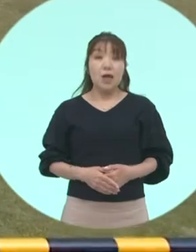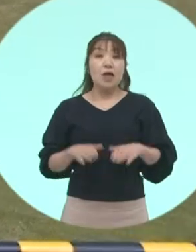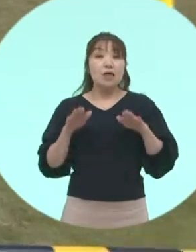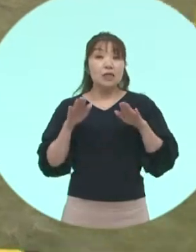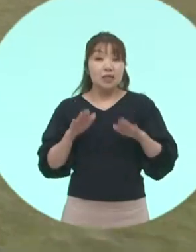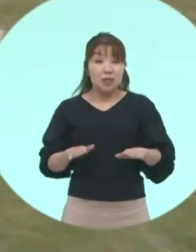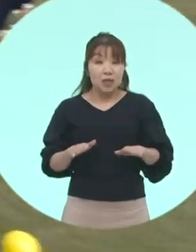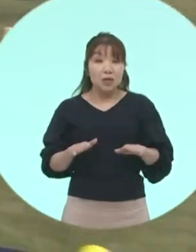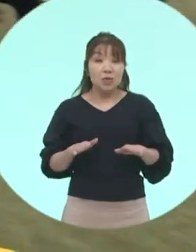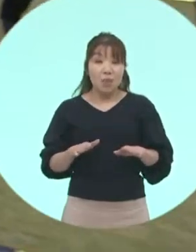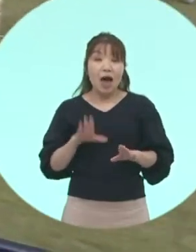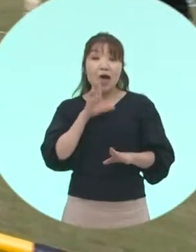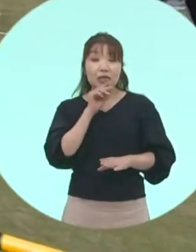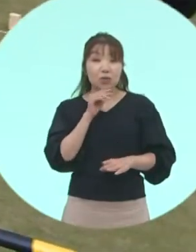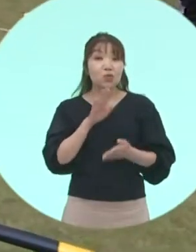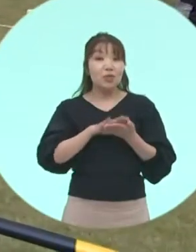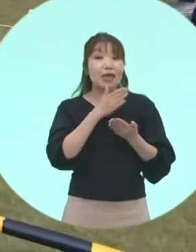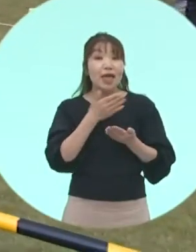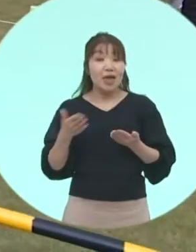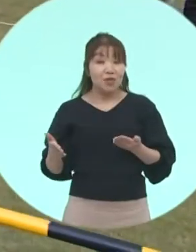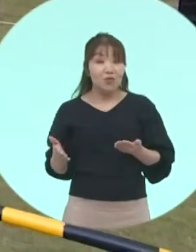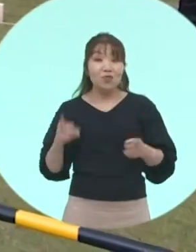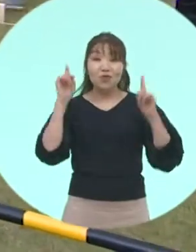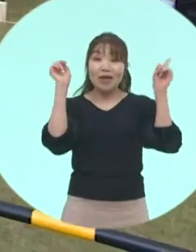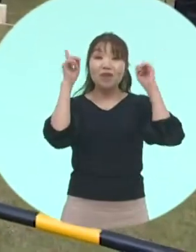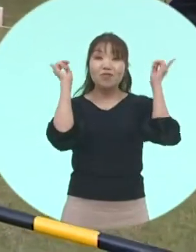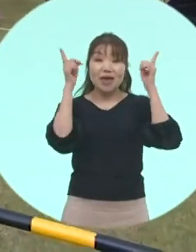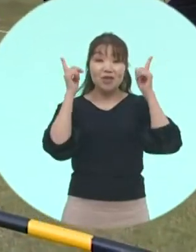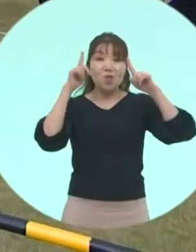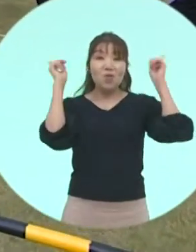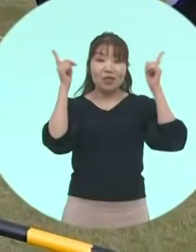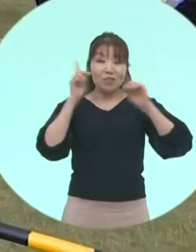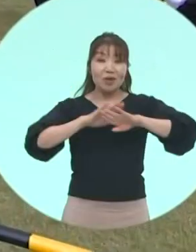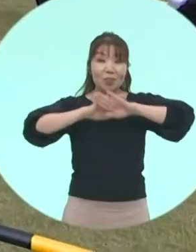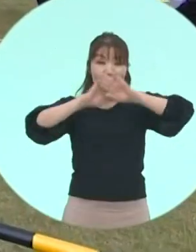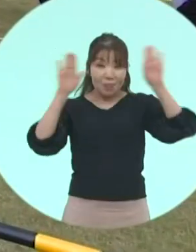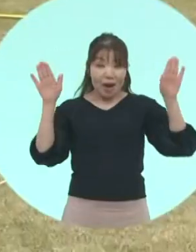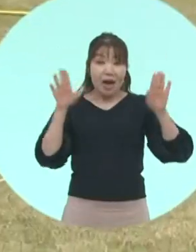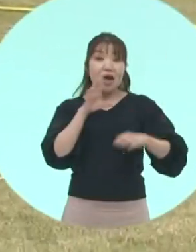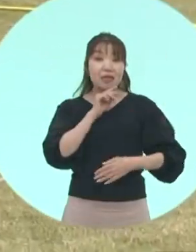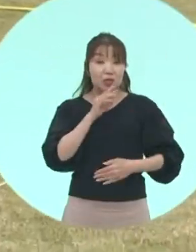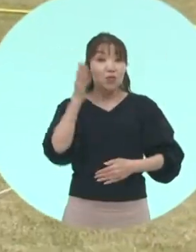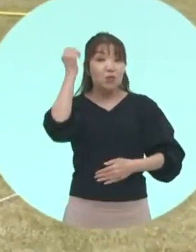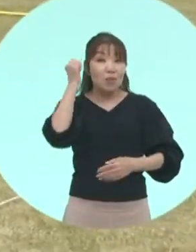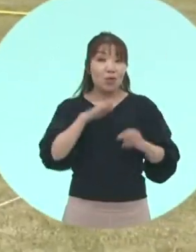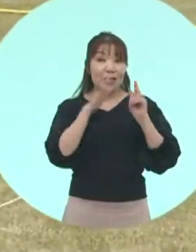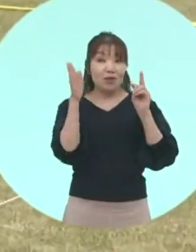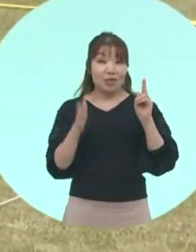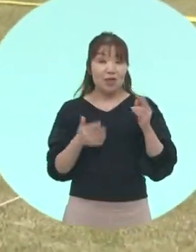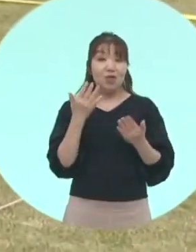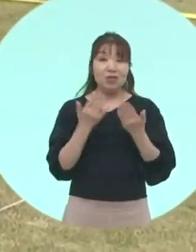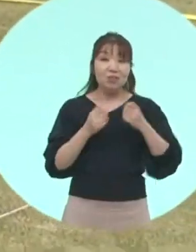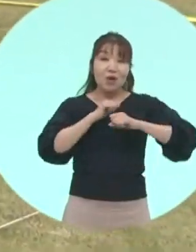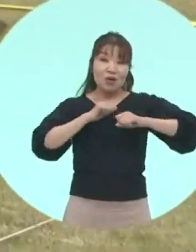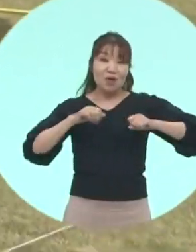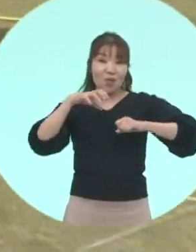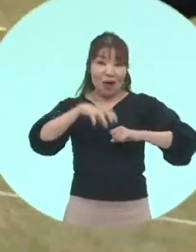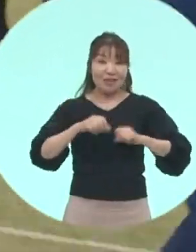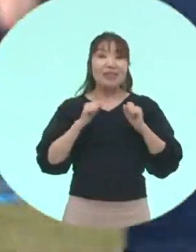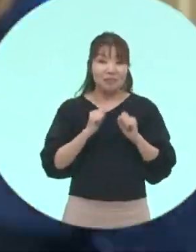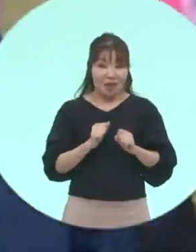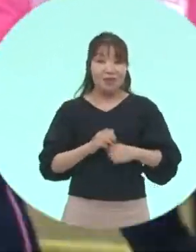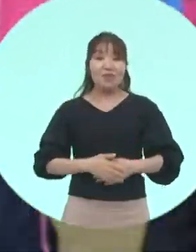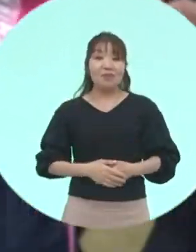私は今岐阜清流レクリエーションフェスティバルが開催されている岐阜メモリアルセンターの芝生広場にいます